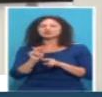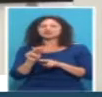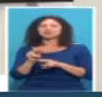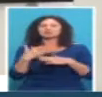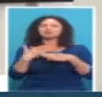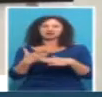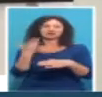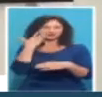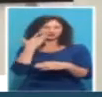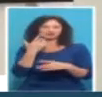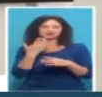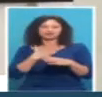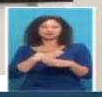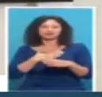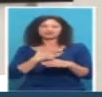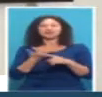всячески.